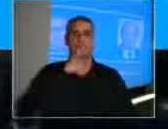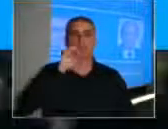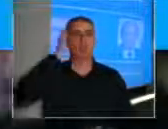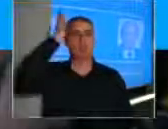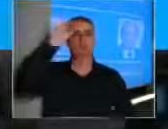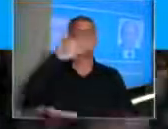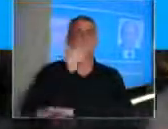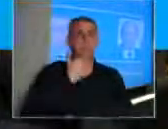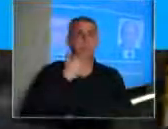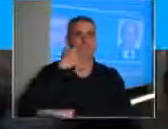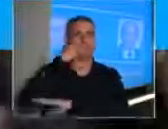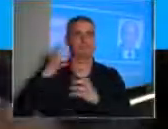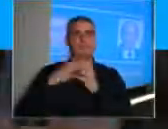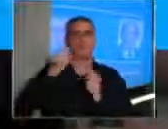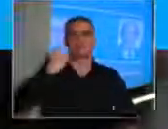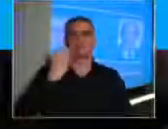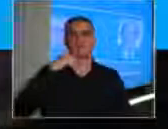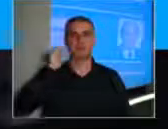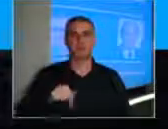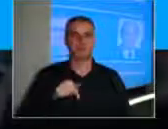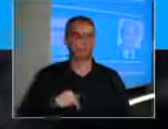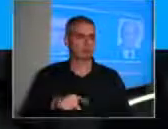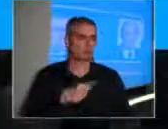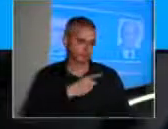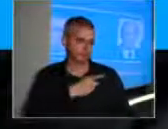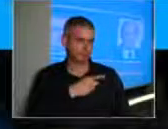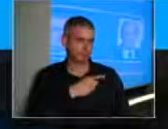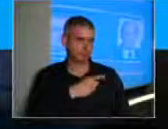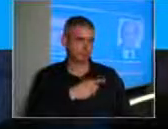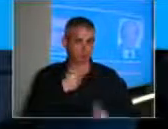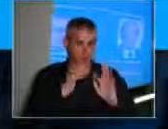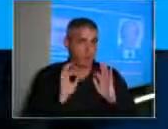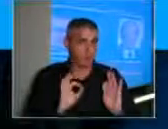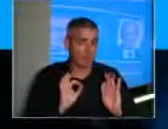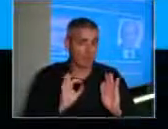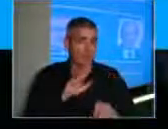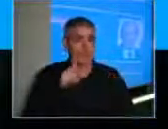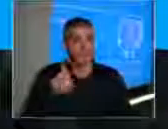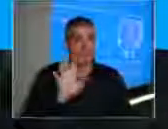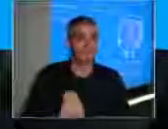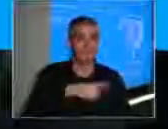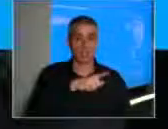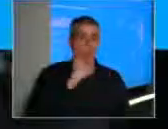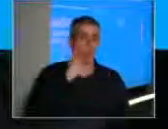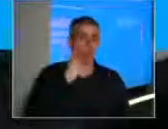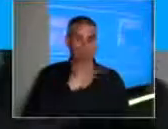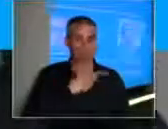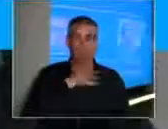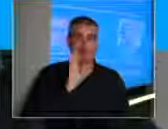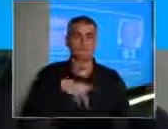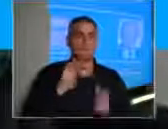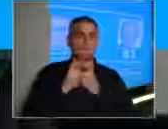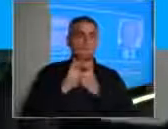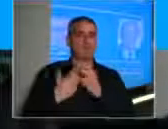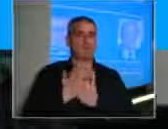מדינת ישראל ועתיד מחנה הימין בישראל. ואתם גם, אתם באמת, גם אתה וגם הילד שקד